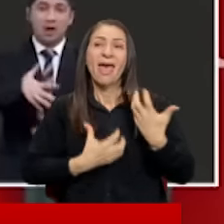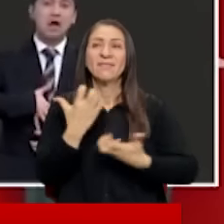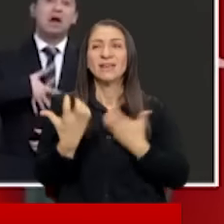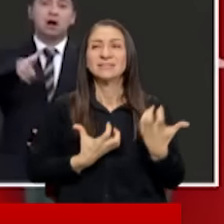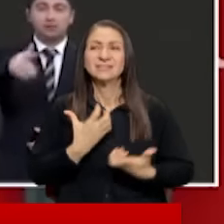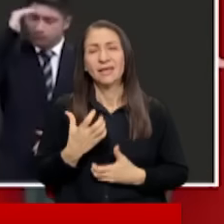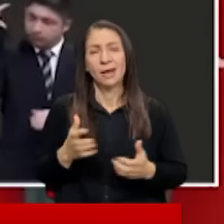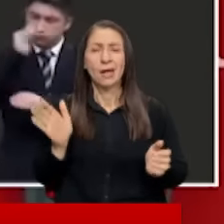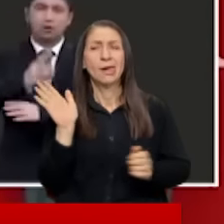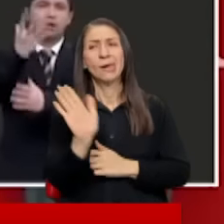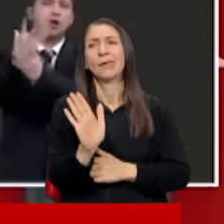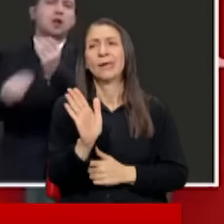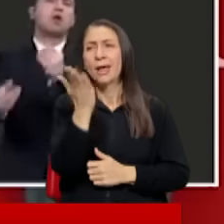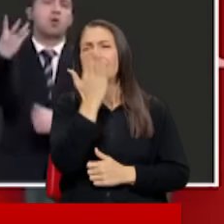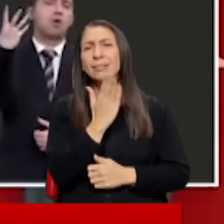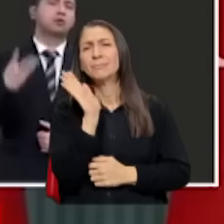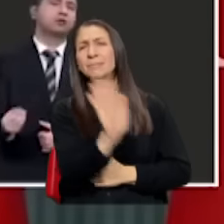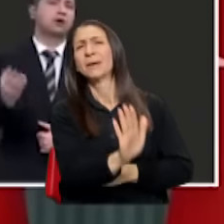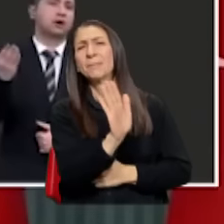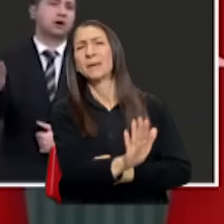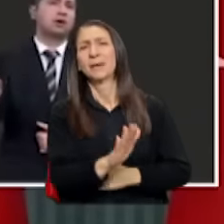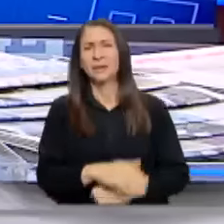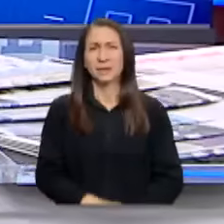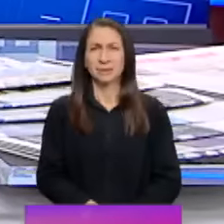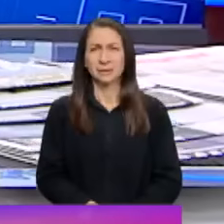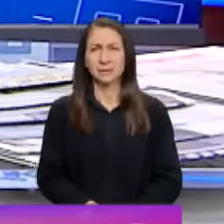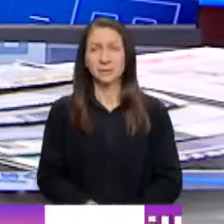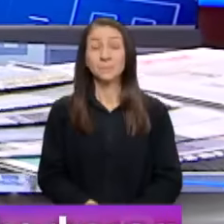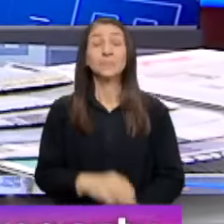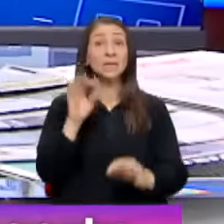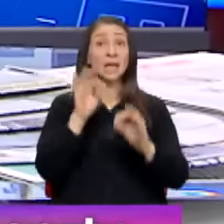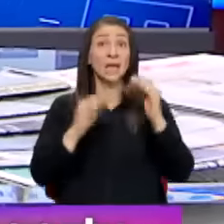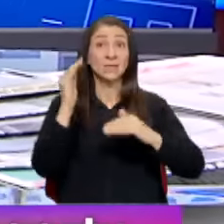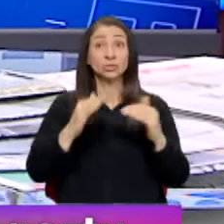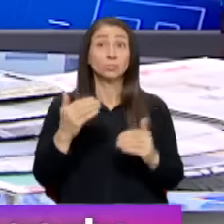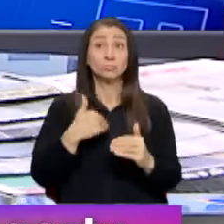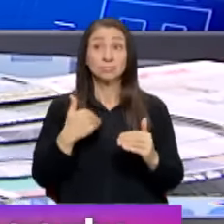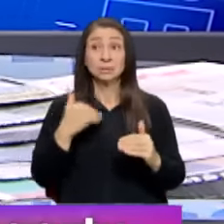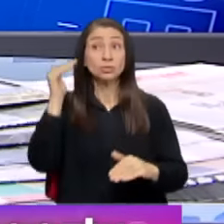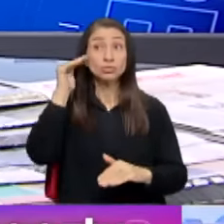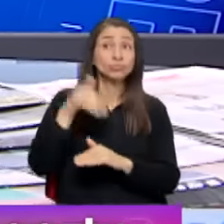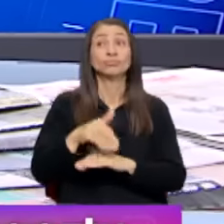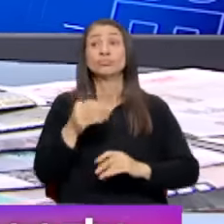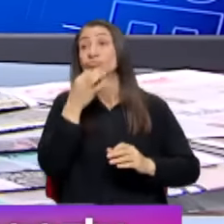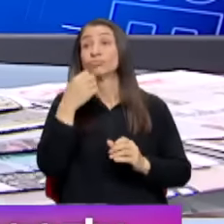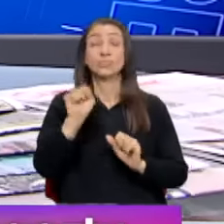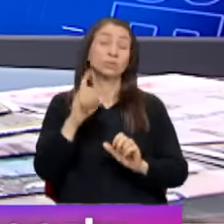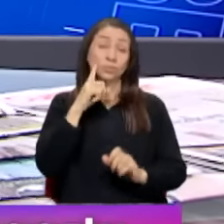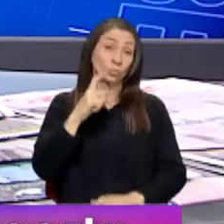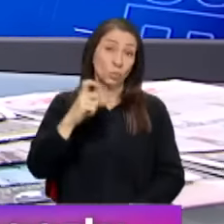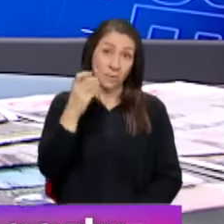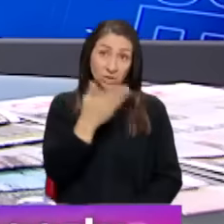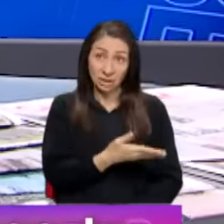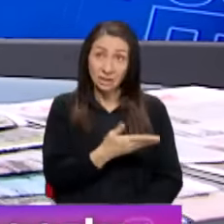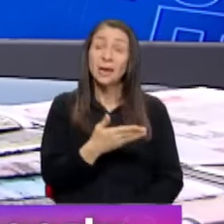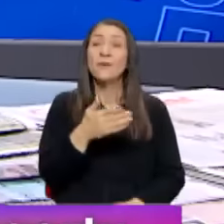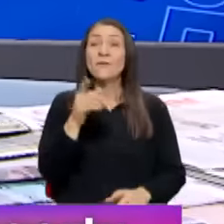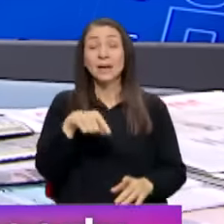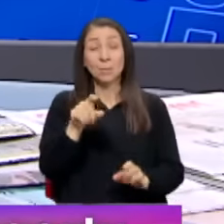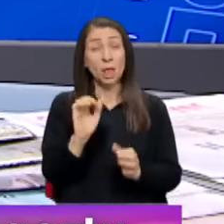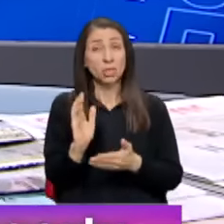heveslerini kursaklarında bırakacağız. Enflasyon bizi çökertemez diyor Cumhurbaşkanı. Vergiler